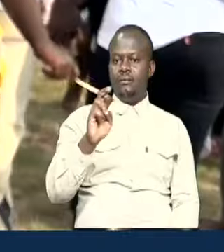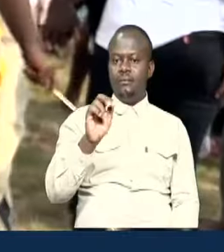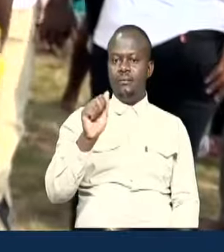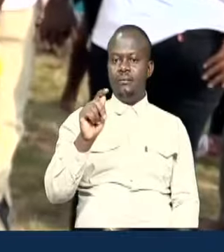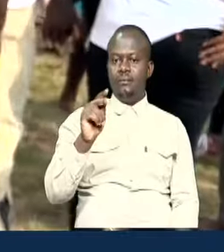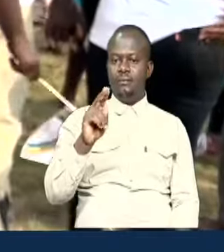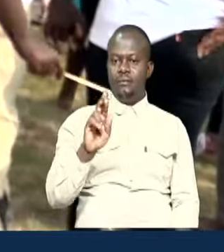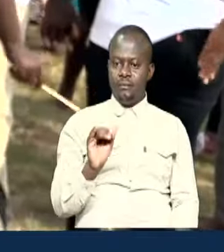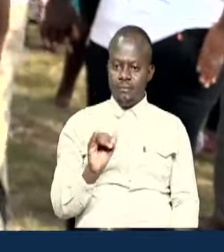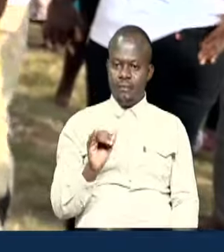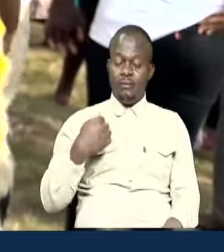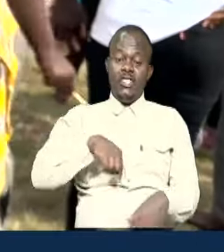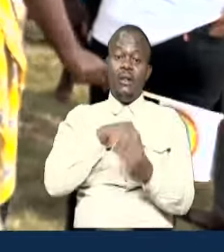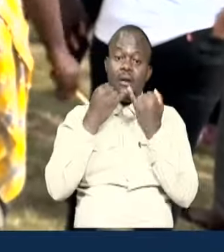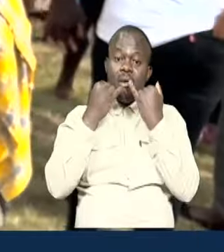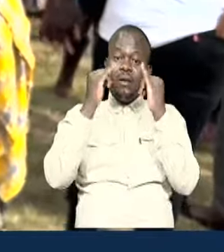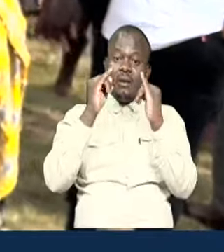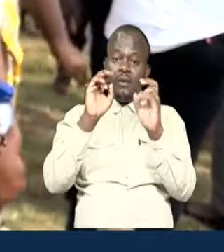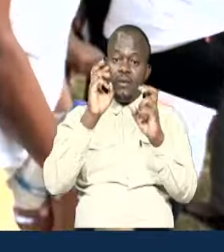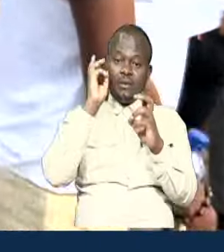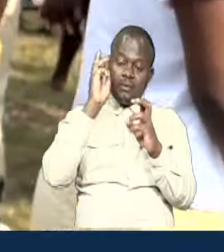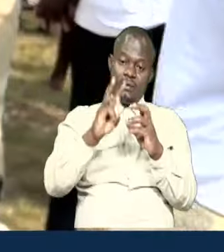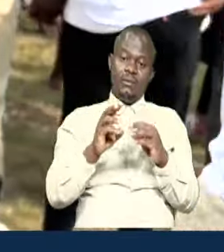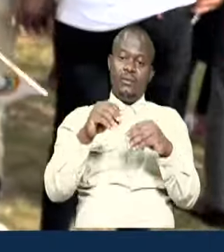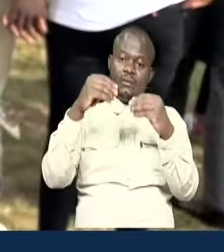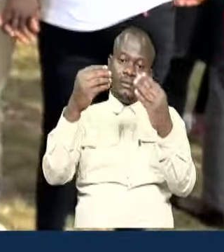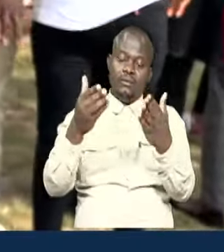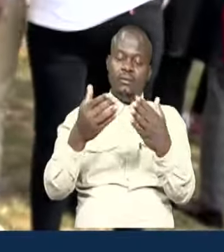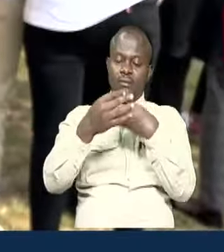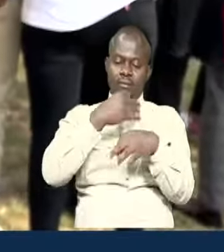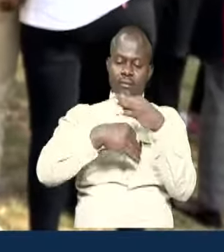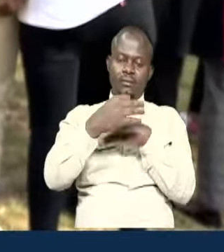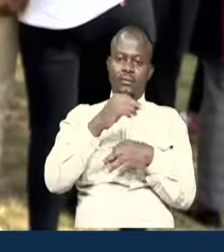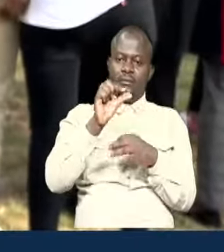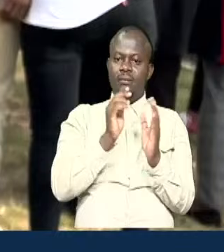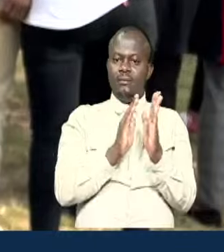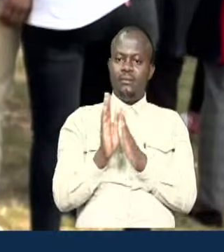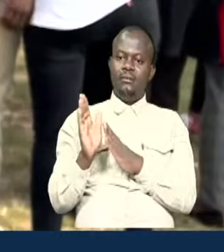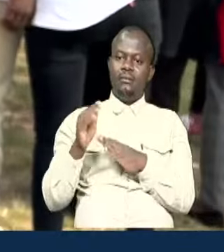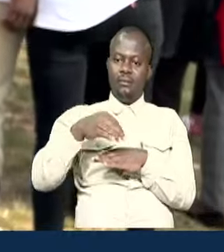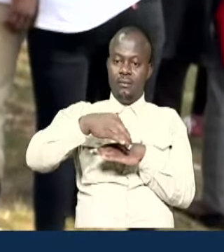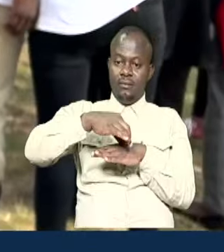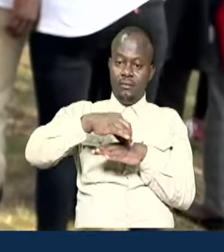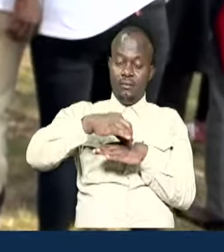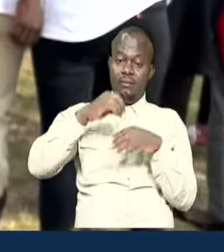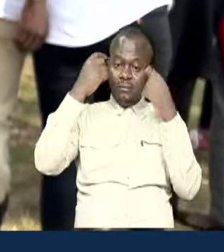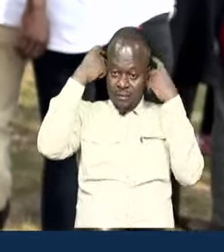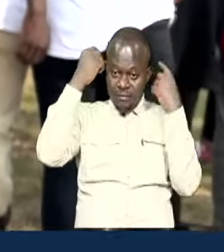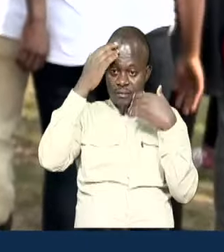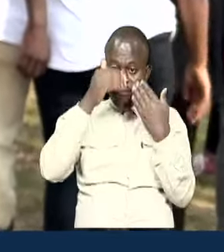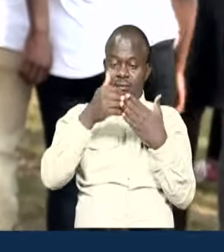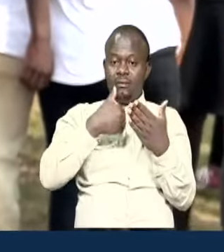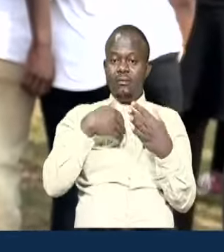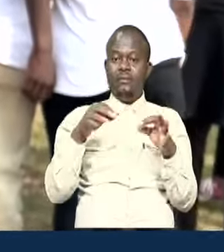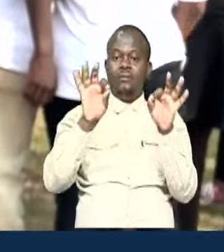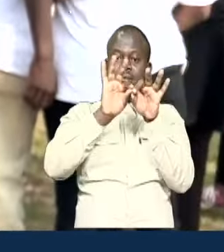Twababwiye ko tuzakora ibishoboka byose hakaboneka inganda ntoya zizatunganya impu z'intama kugira ngo zibagirire